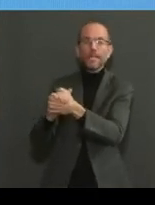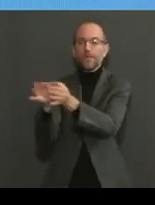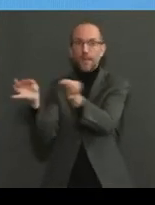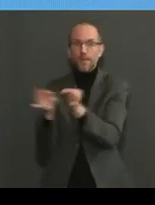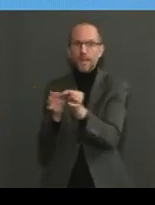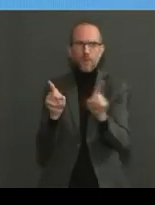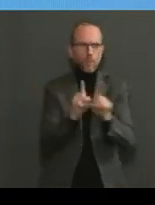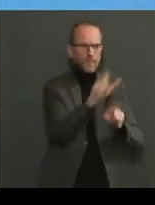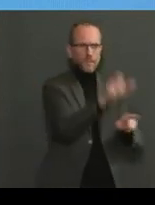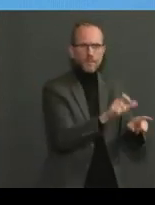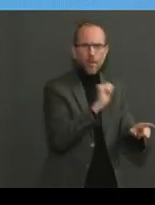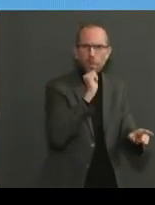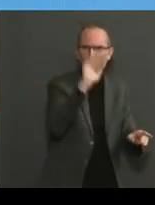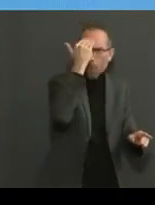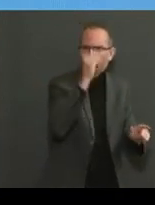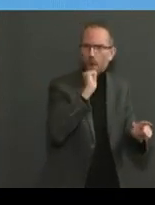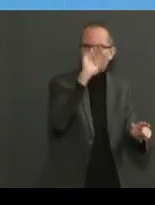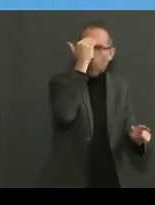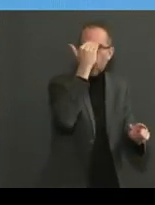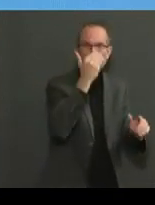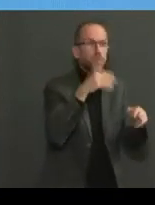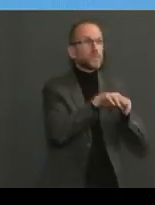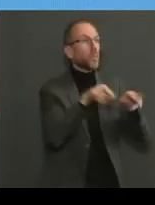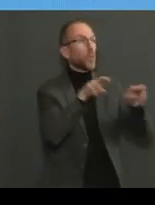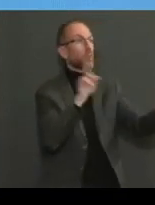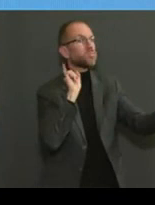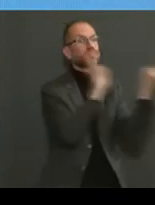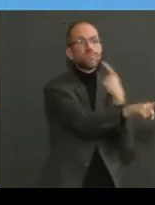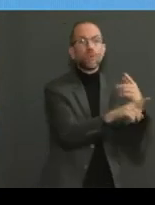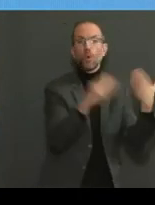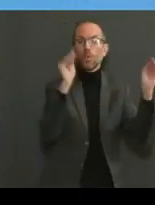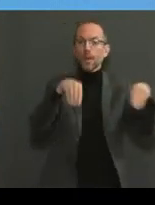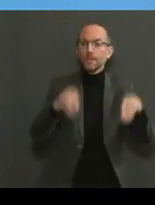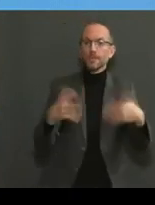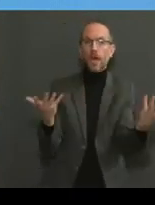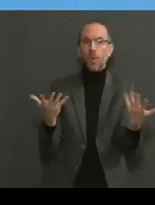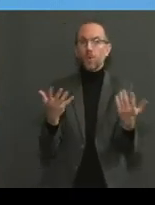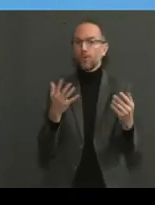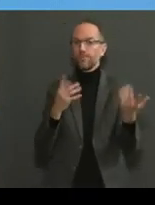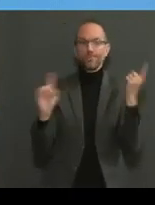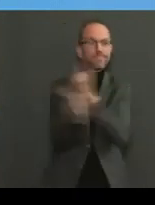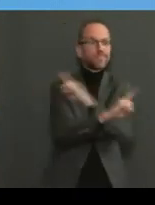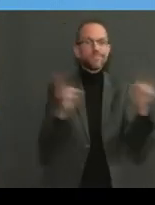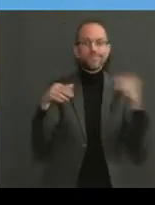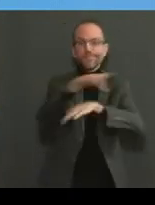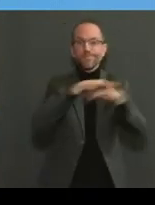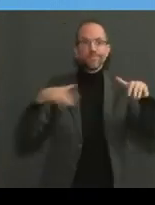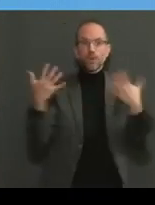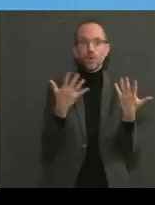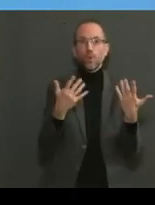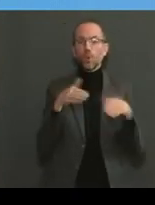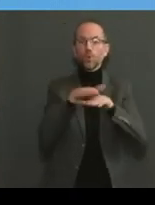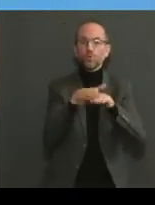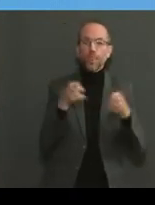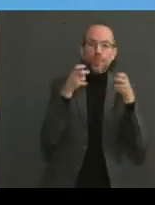ne connaissez pas, ceux que vous rencontrez dans les magasins ou les rues commerçantes, dans les transports publics,